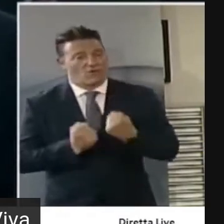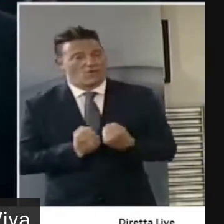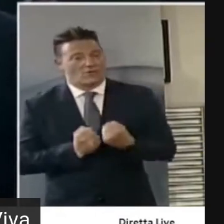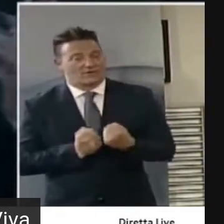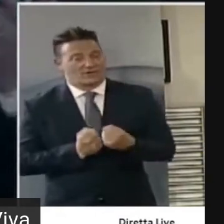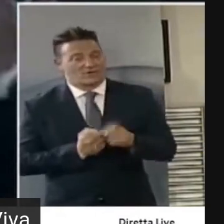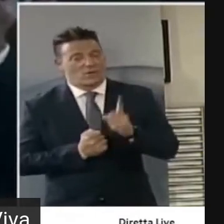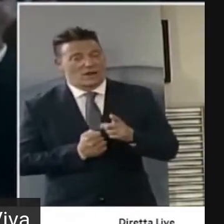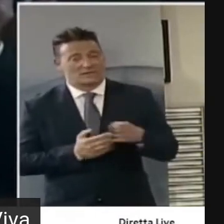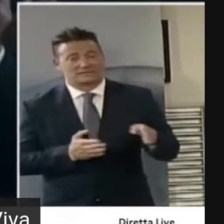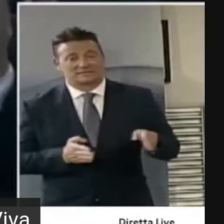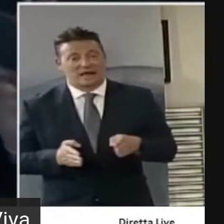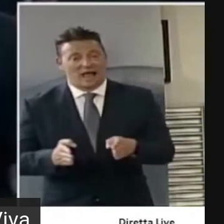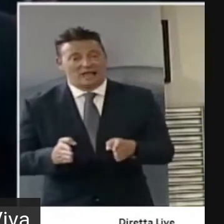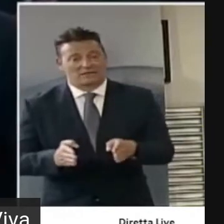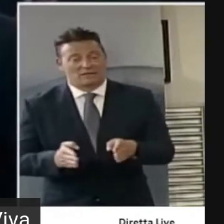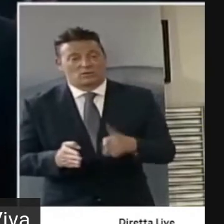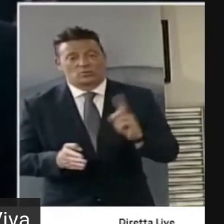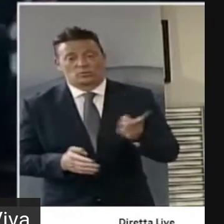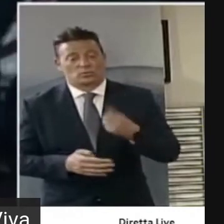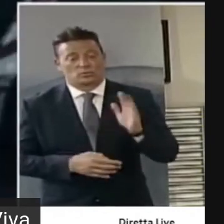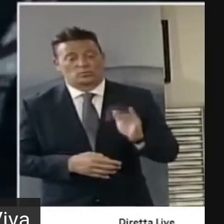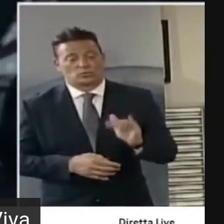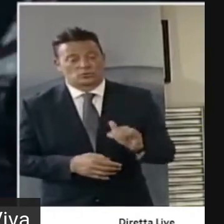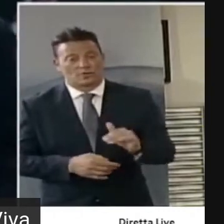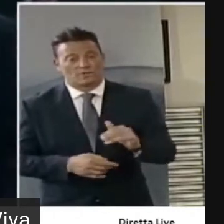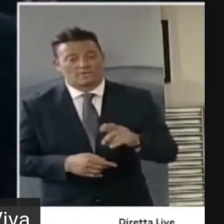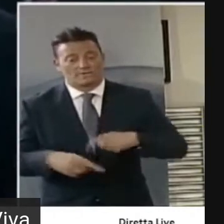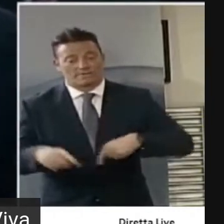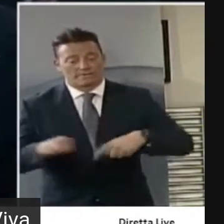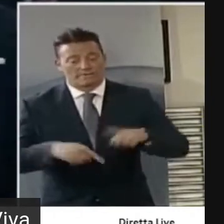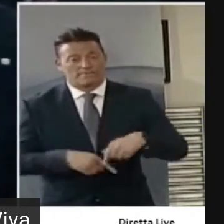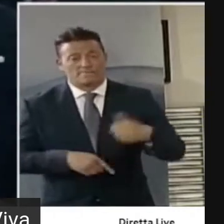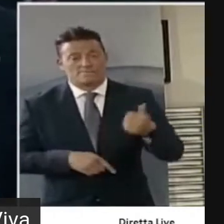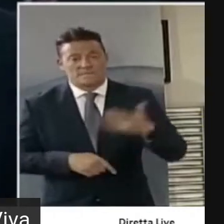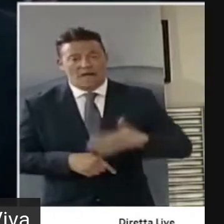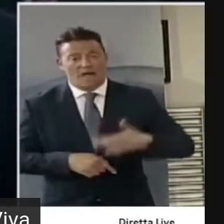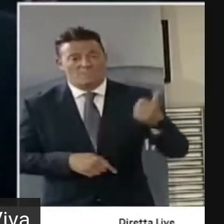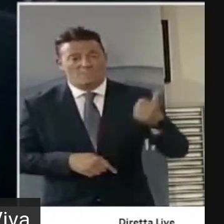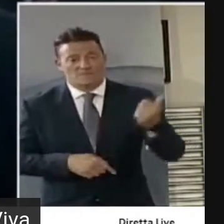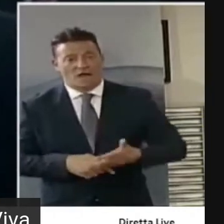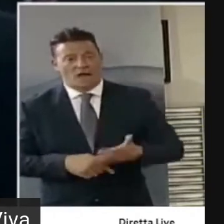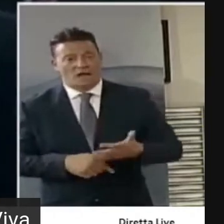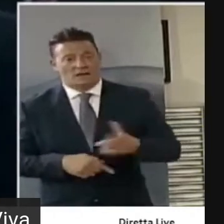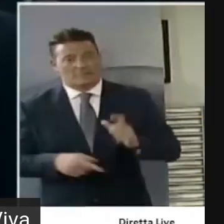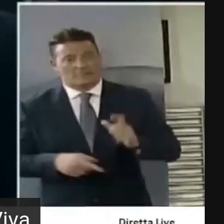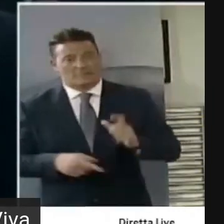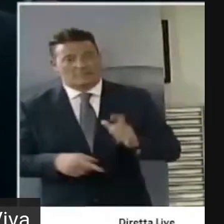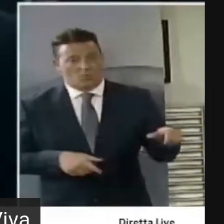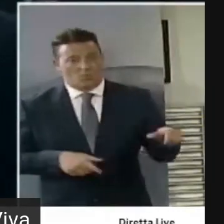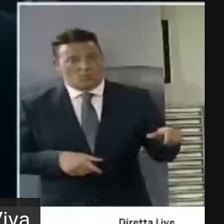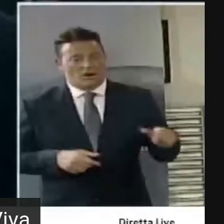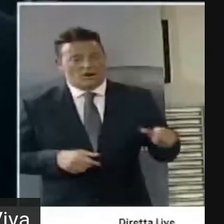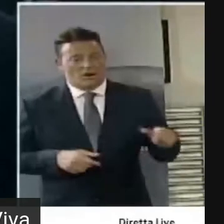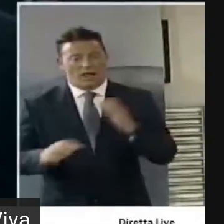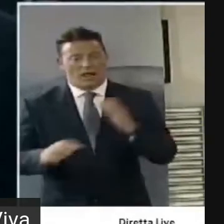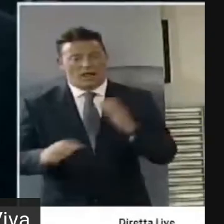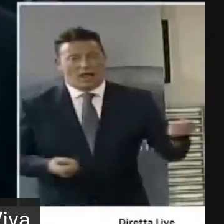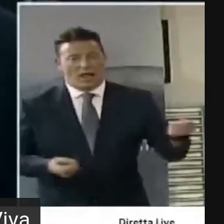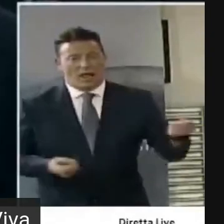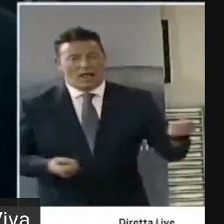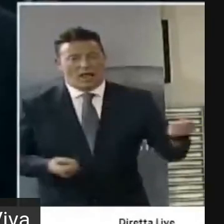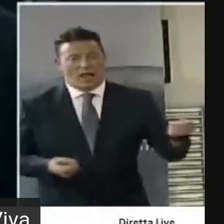quella strada su cui tutti i giorni transitano migliaia e migliaia di camion,